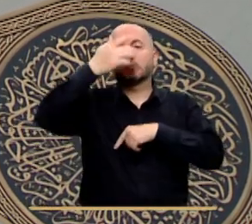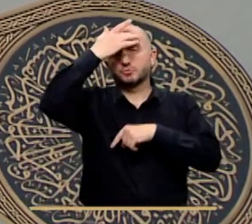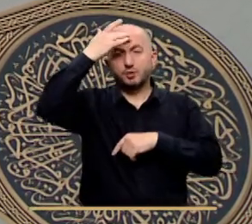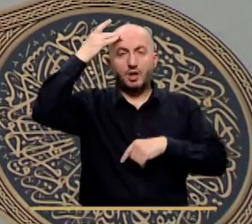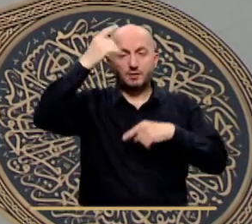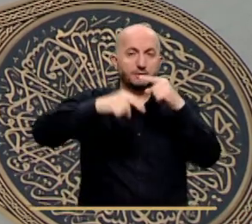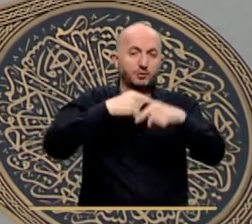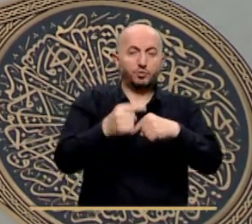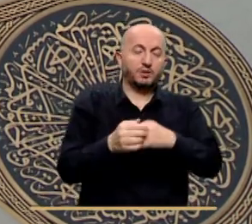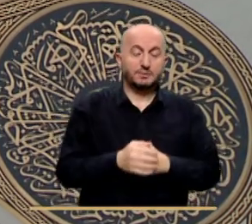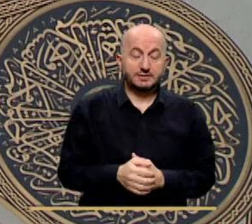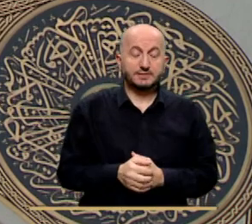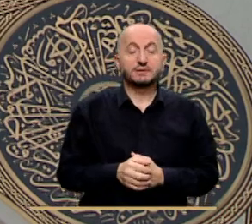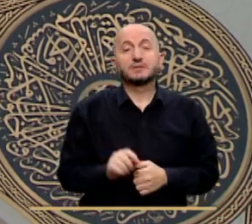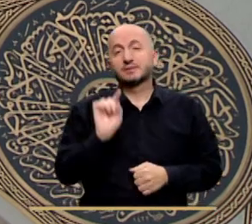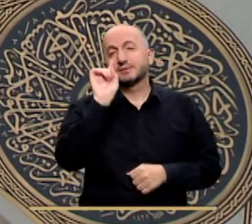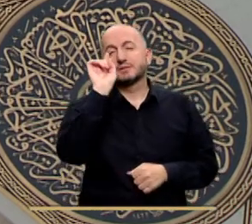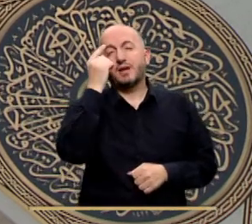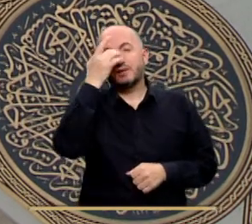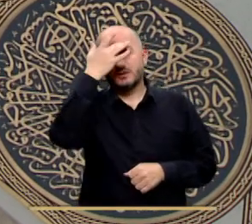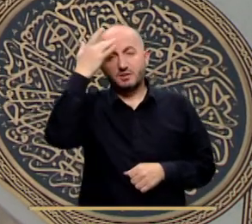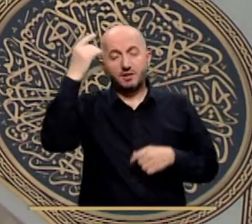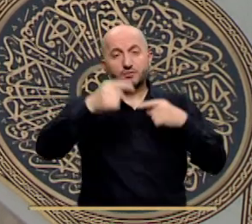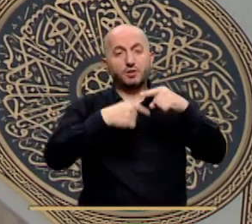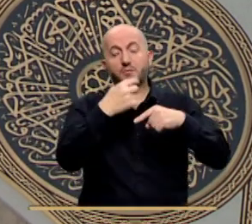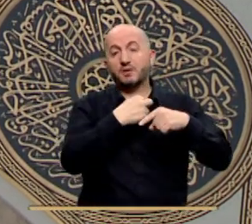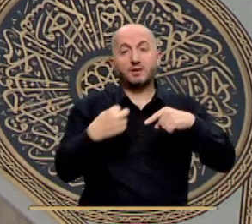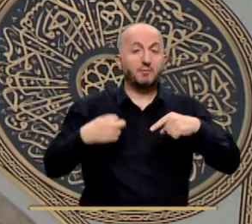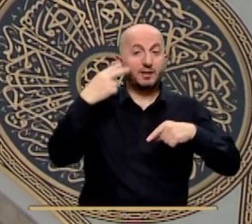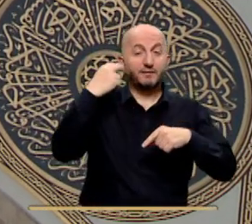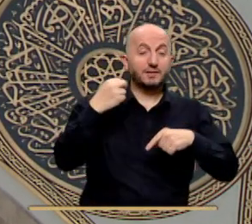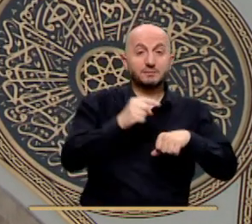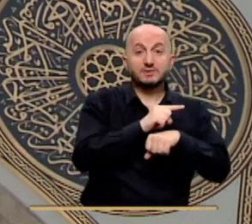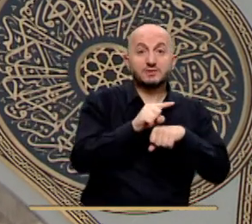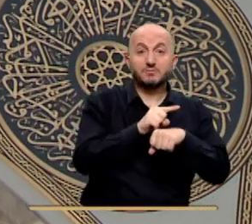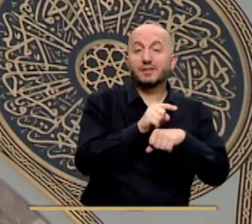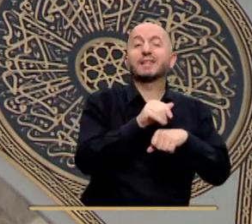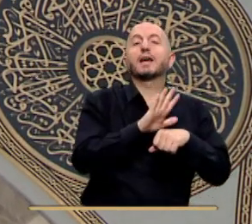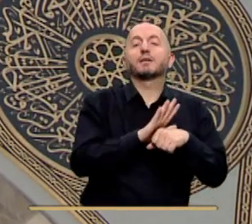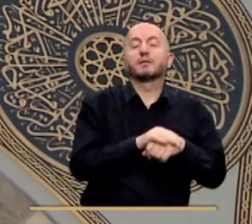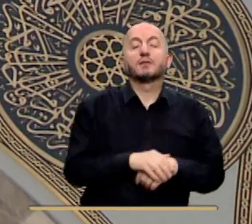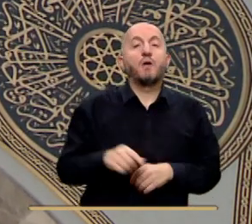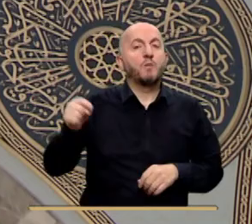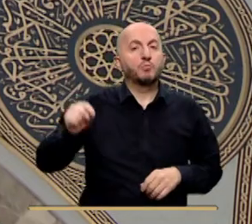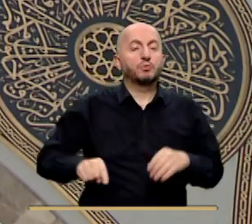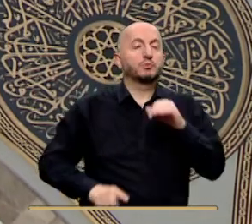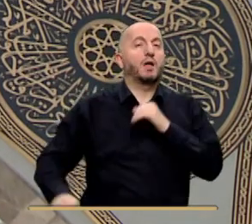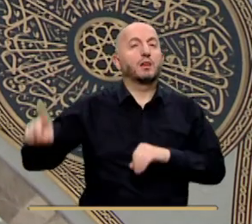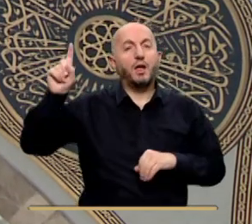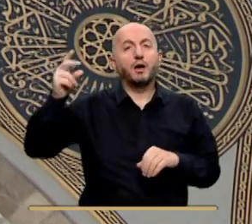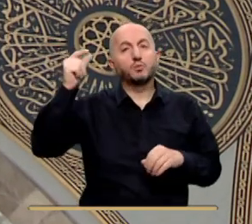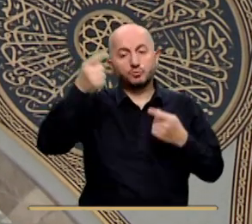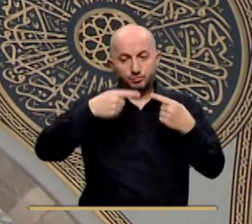cahiliye dönemidir. Yani sadece cahiliye dönemi Peygamberimiz döneminde kalmamıştır. Yani bugün Allah'ı